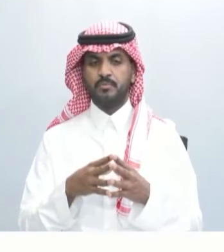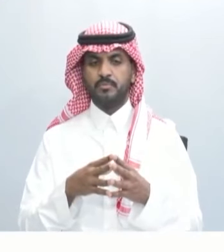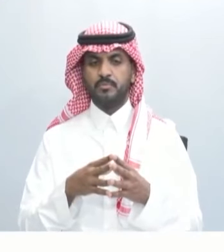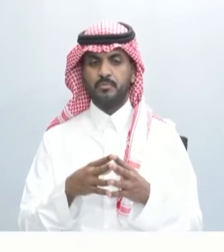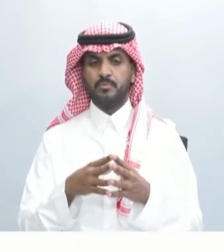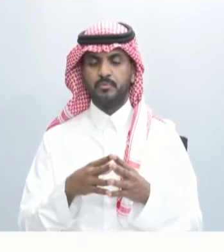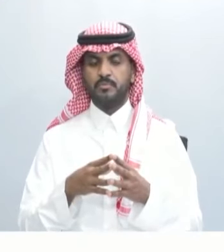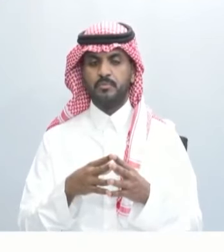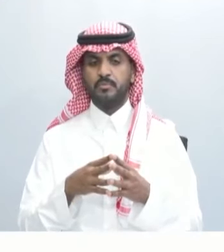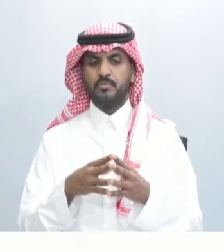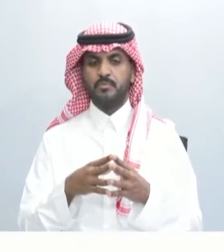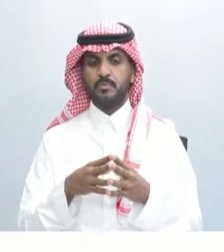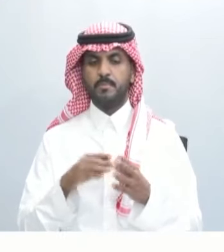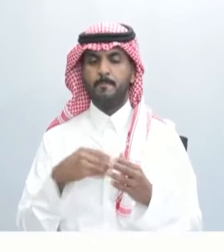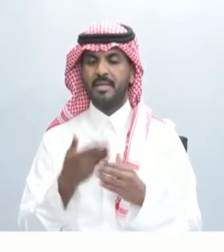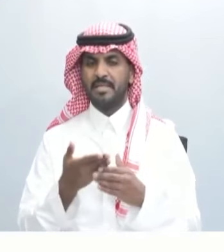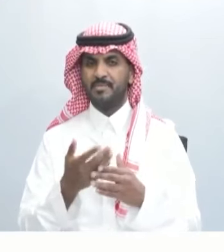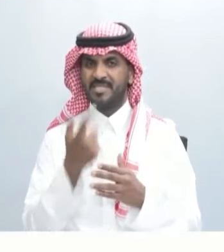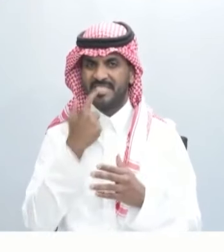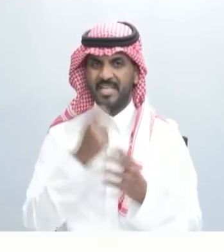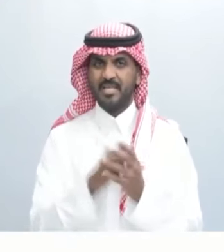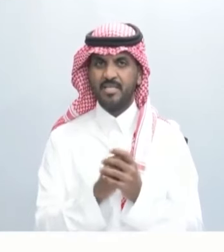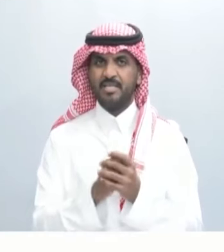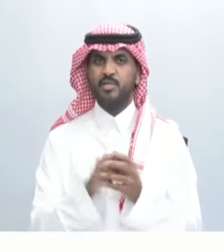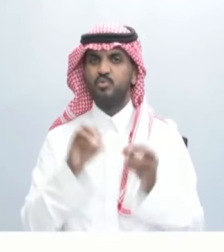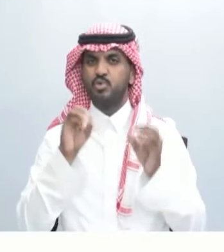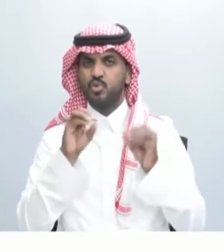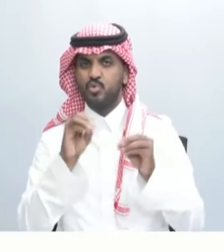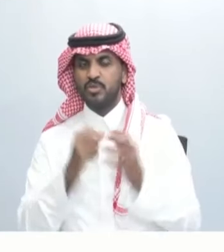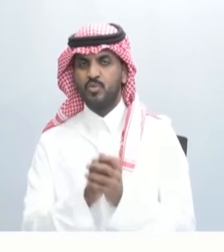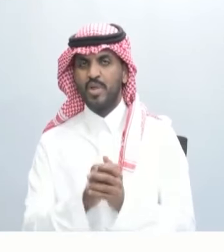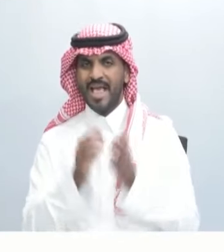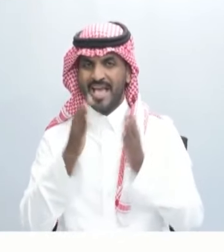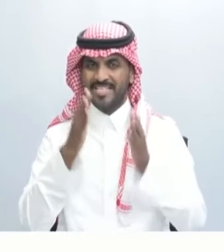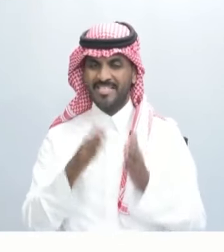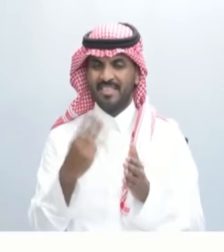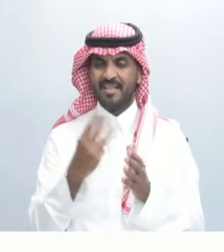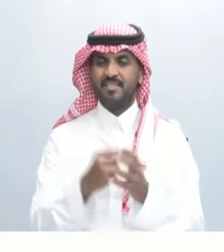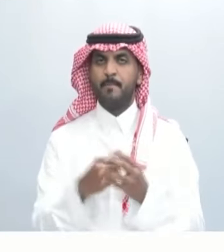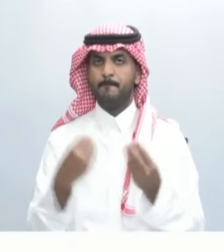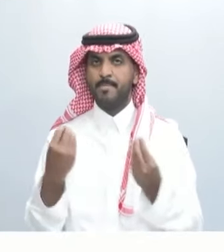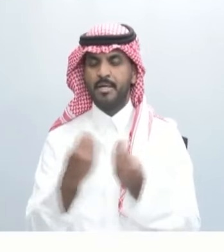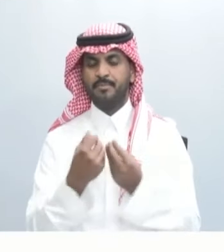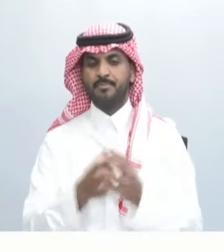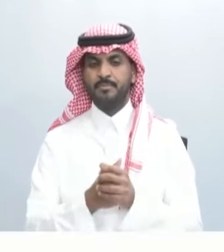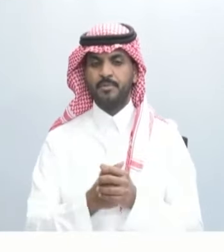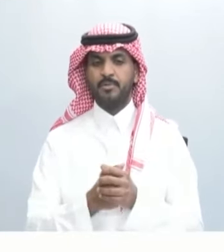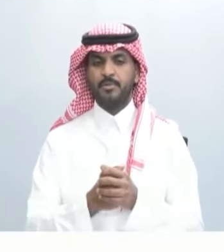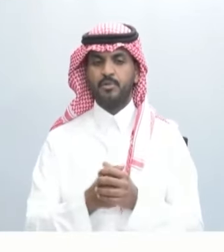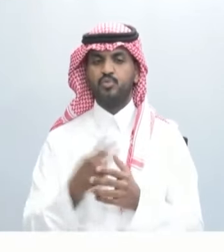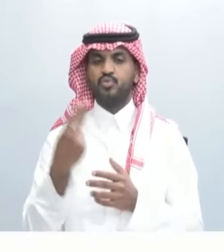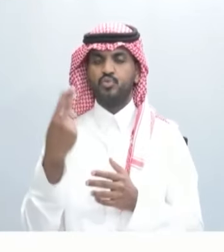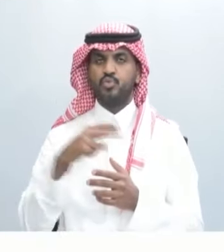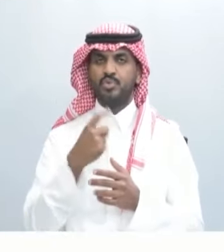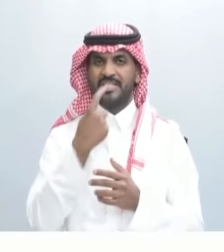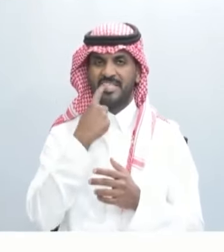ان فبعد كم سنه سيتم تزويدها بالاجهزه الثلاثه معا بعد عشرون